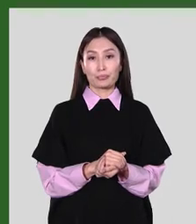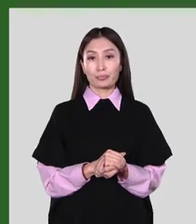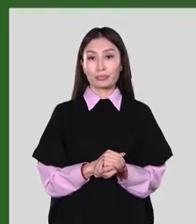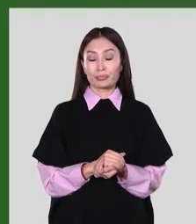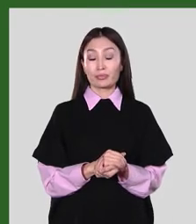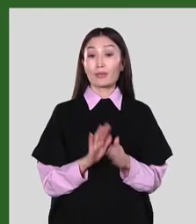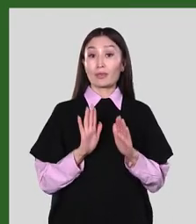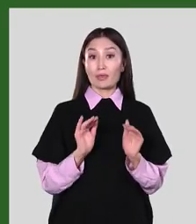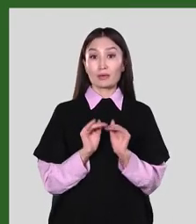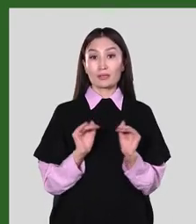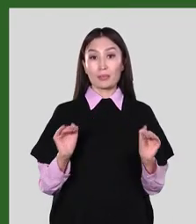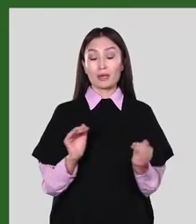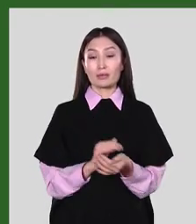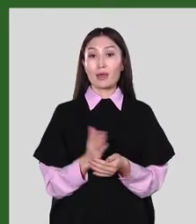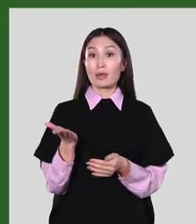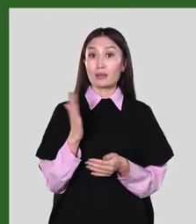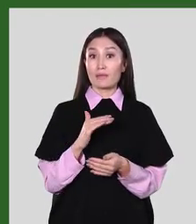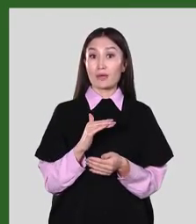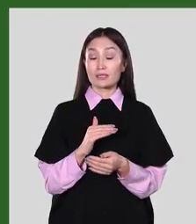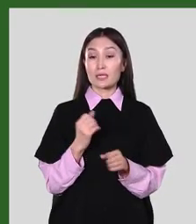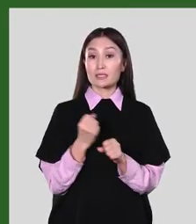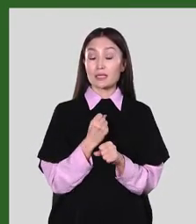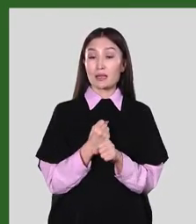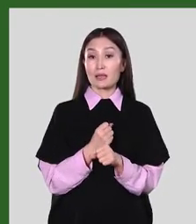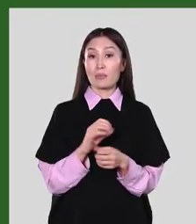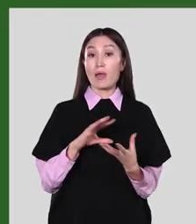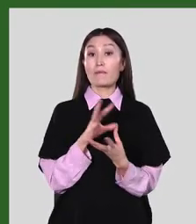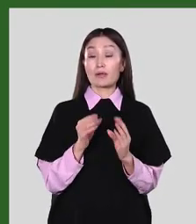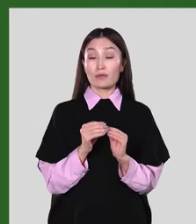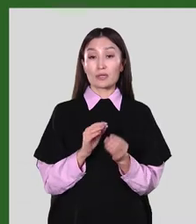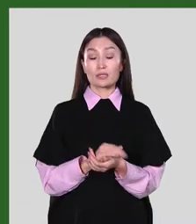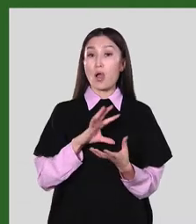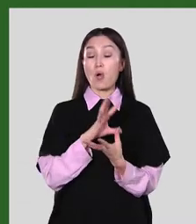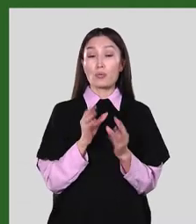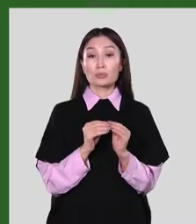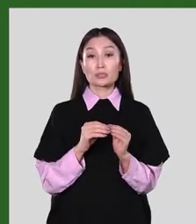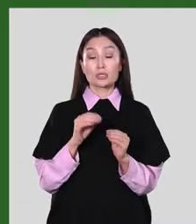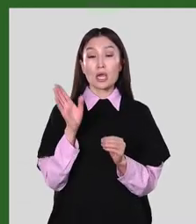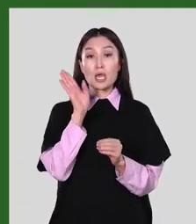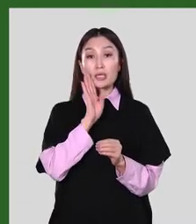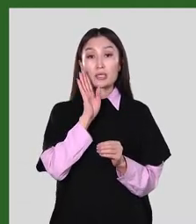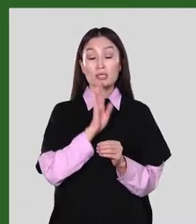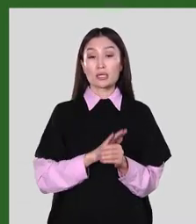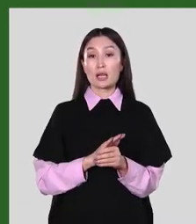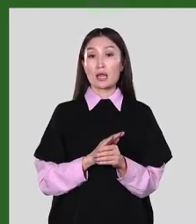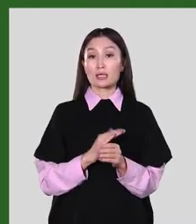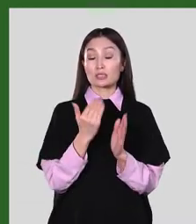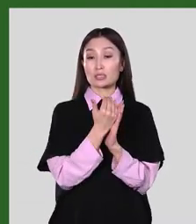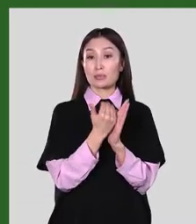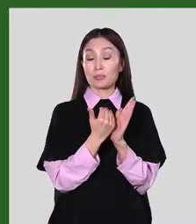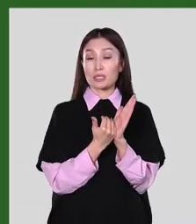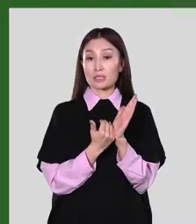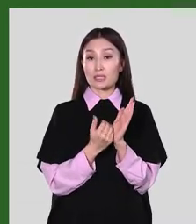так ребята давайте сделаем вывод на общее гидрологические процессы